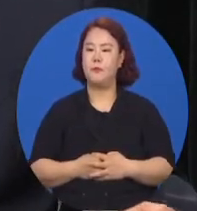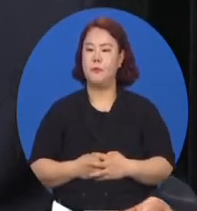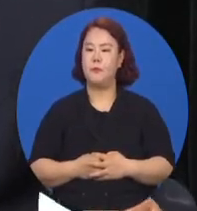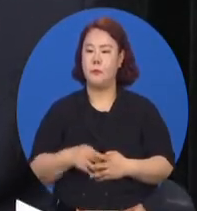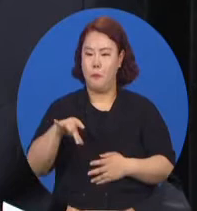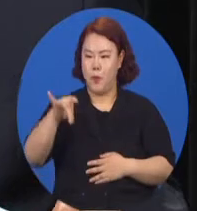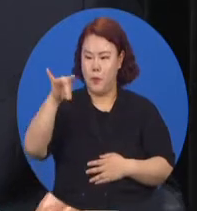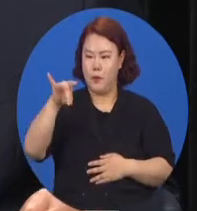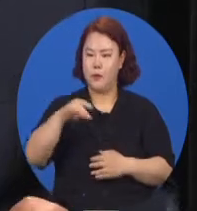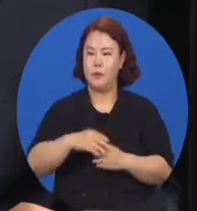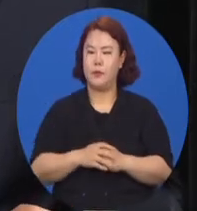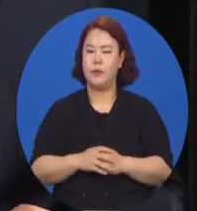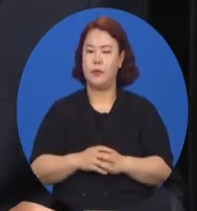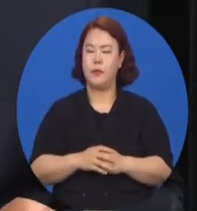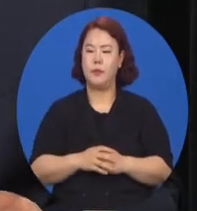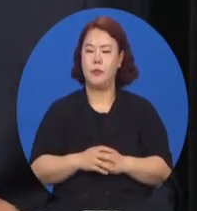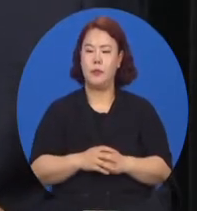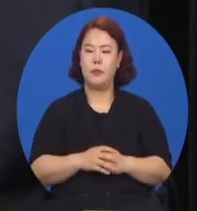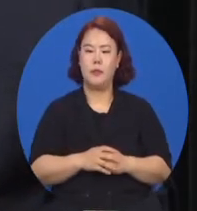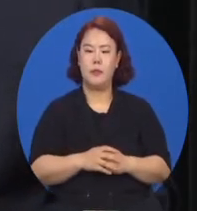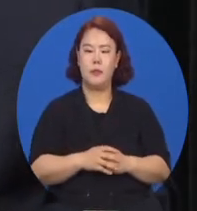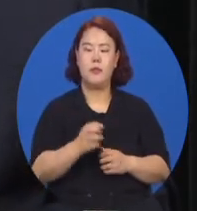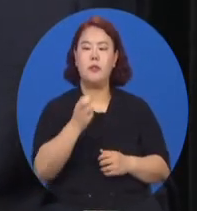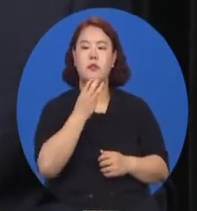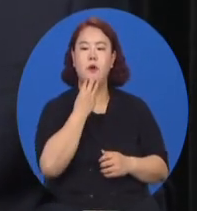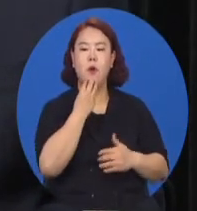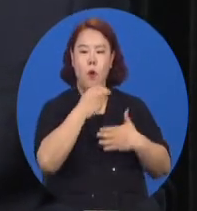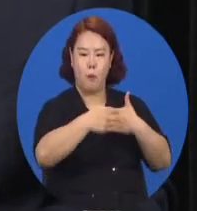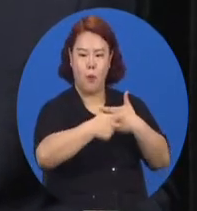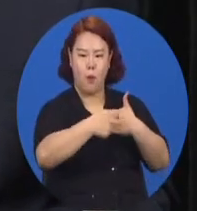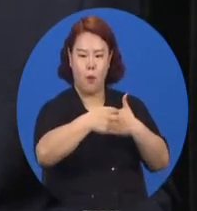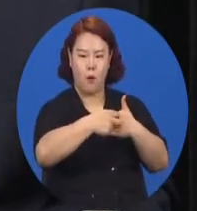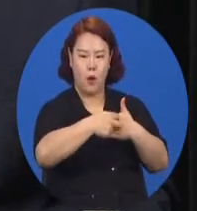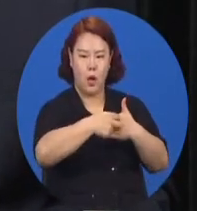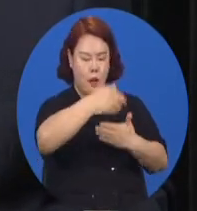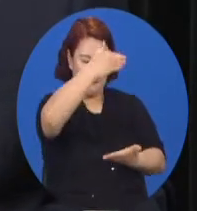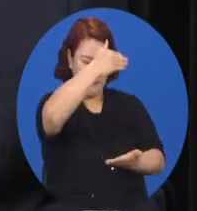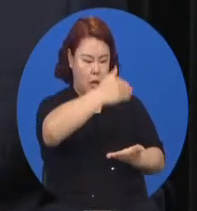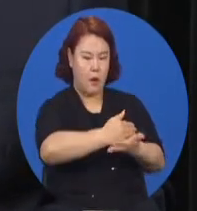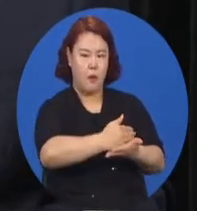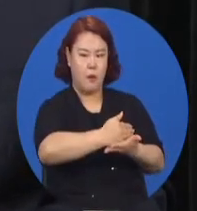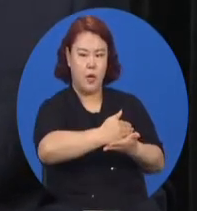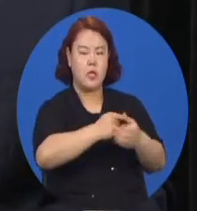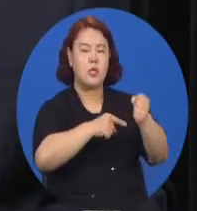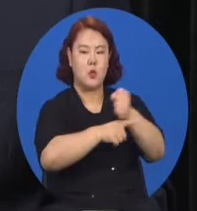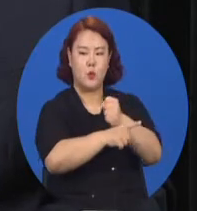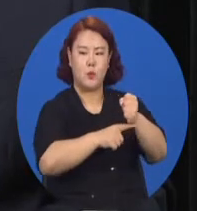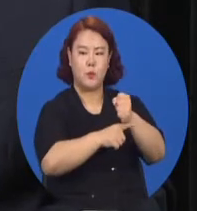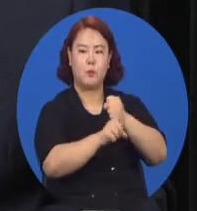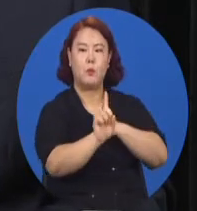네, 먼저 우선 그 서울병원이 그 폐업한 이유는